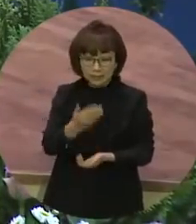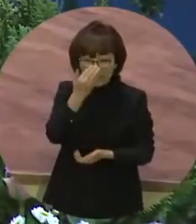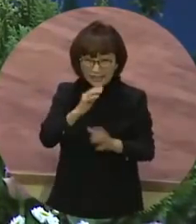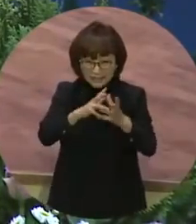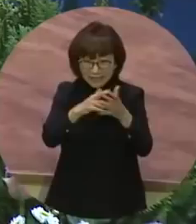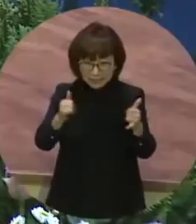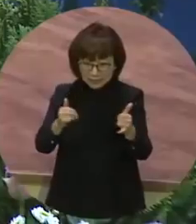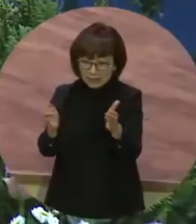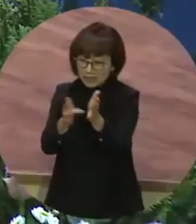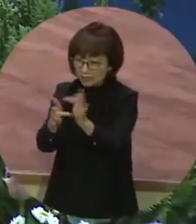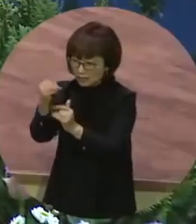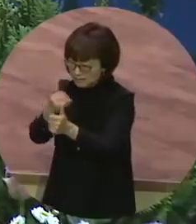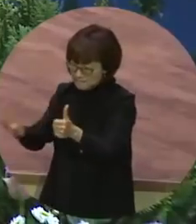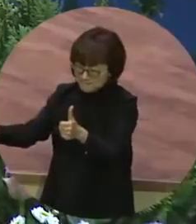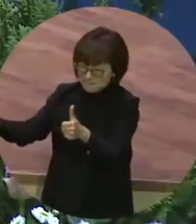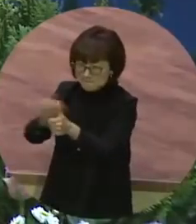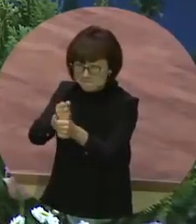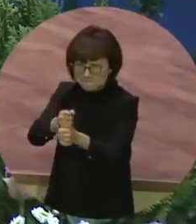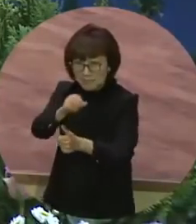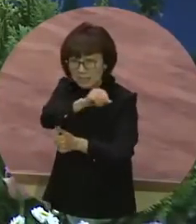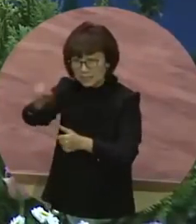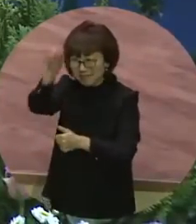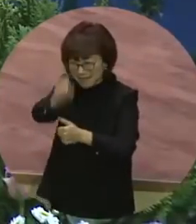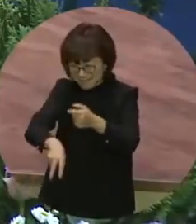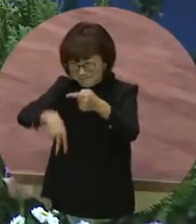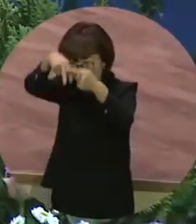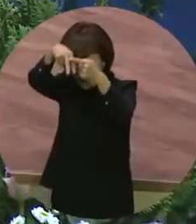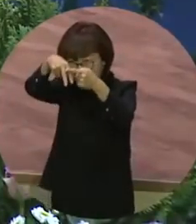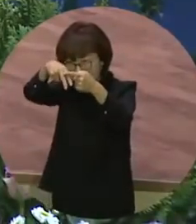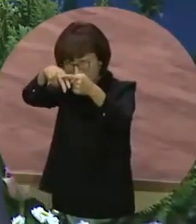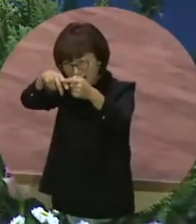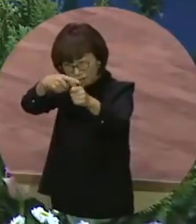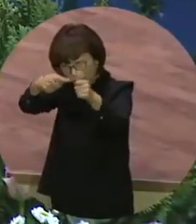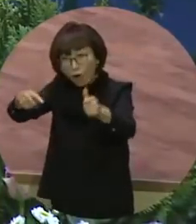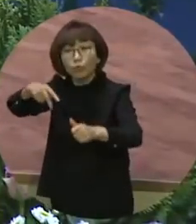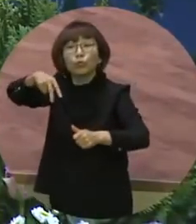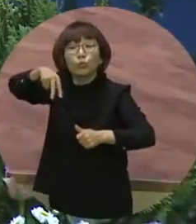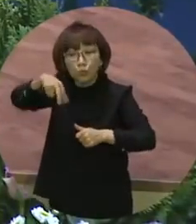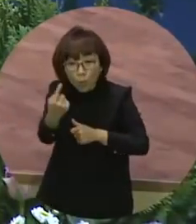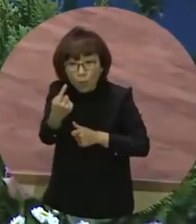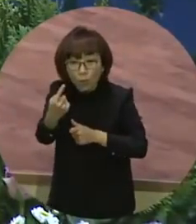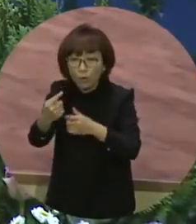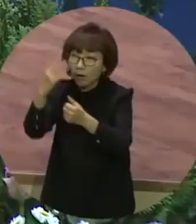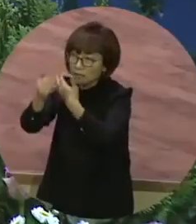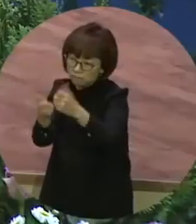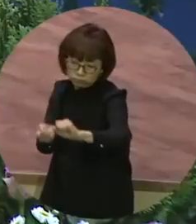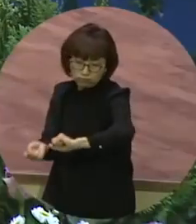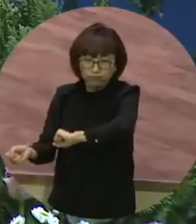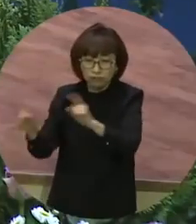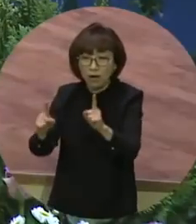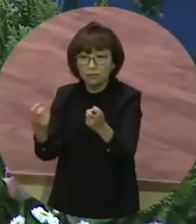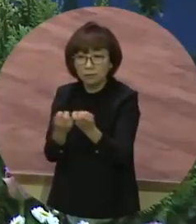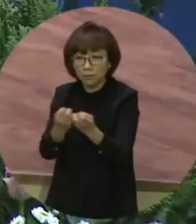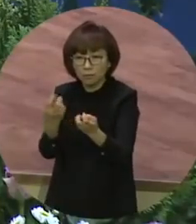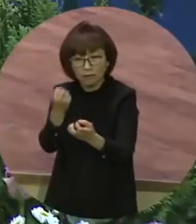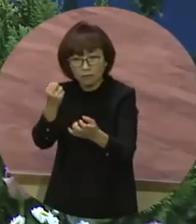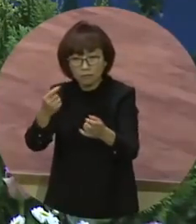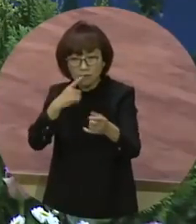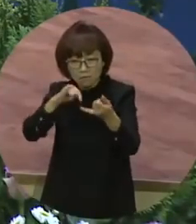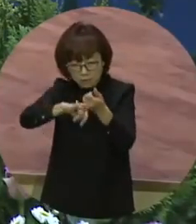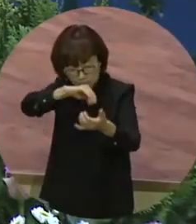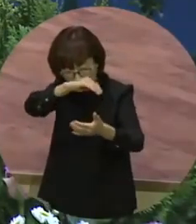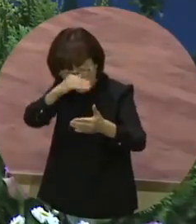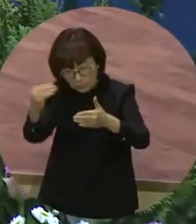죽이고 사가를 부활시켜가지고 언약 성취를 이루어 가신단 말이에요. 이 일에 선택된 우리가 얼마나 축복이에요.